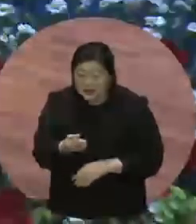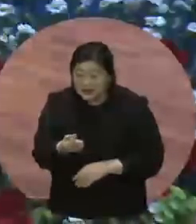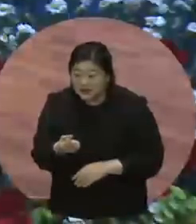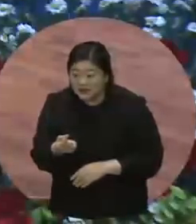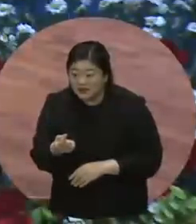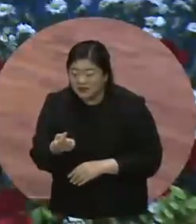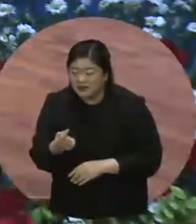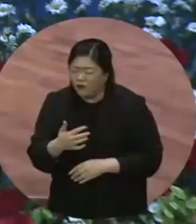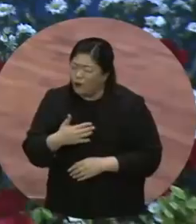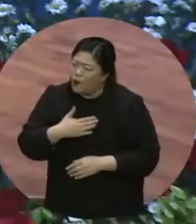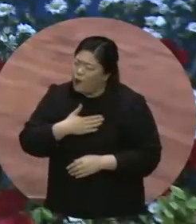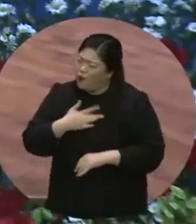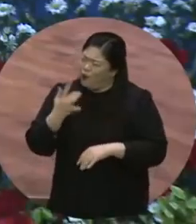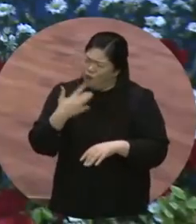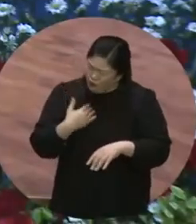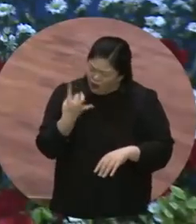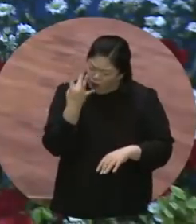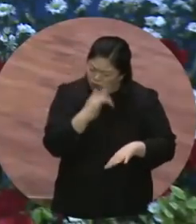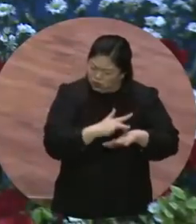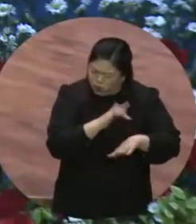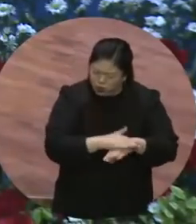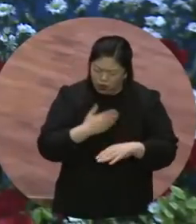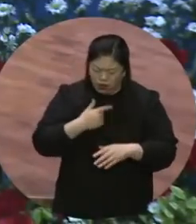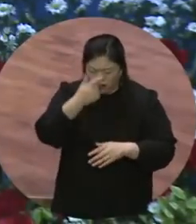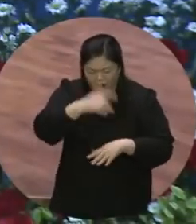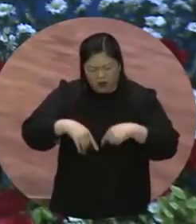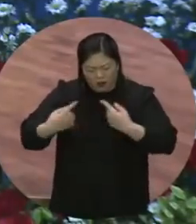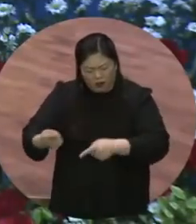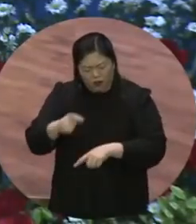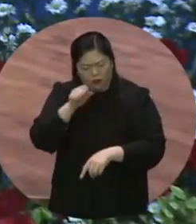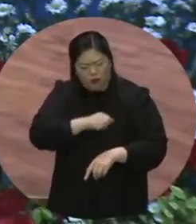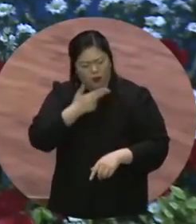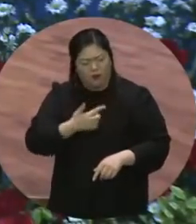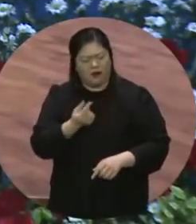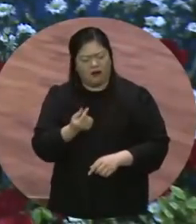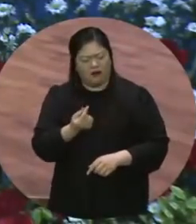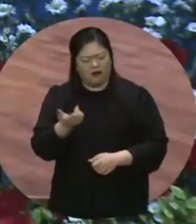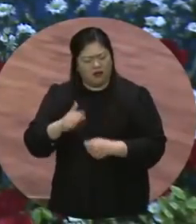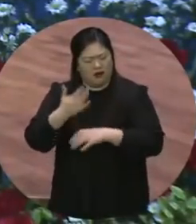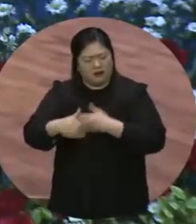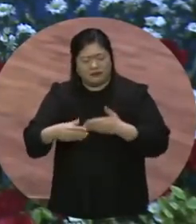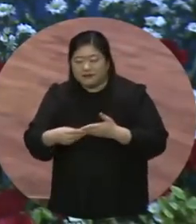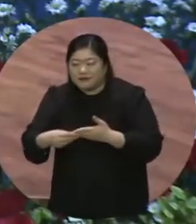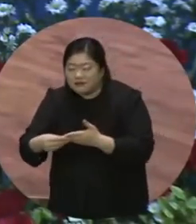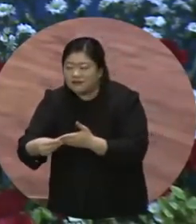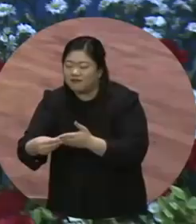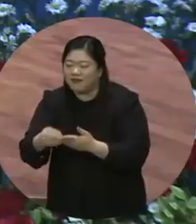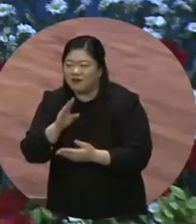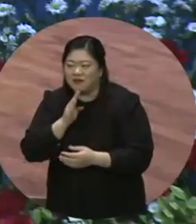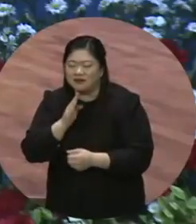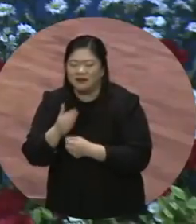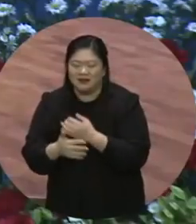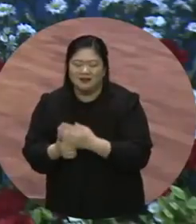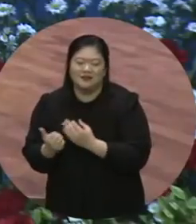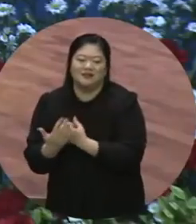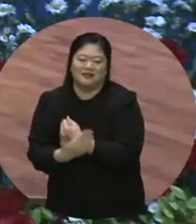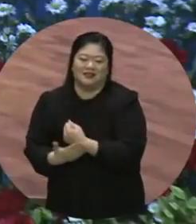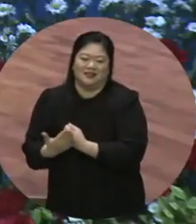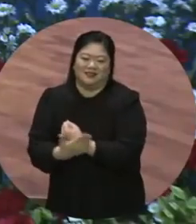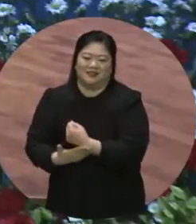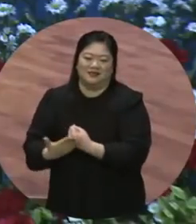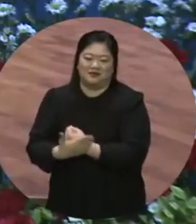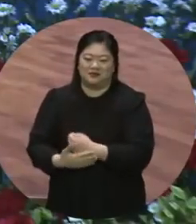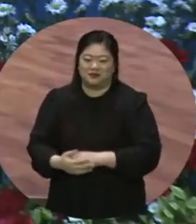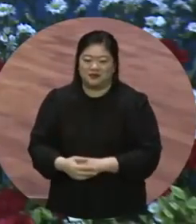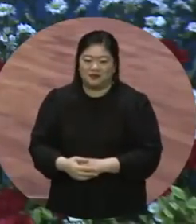이렇게 예배의 자리에 앉았어. 또 오늘 우리 렘넌트 일곱이고 다 우리 자녀들하고 함께 이 가정에 다른 말에 예배 드리는